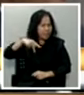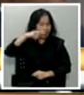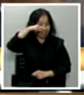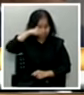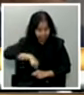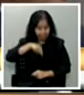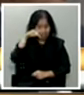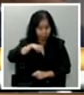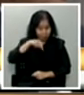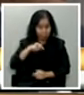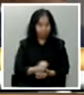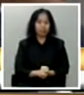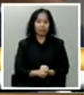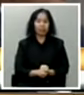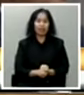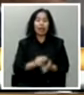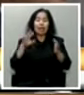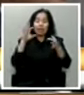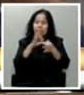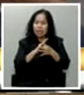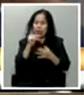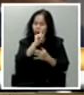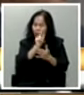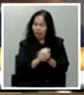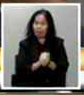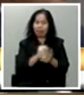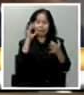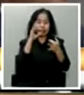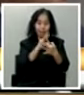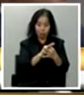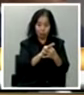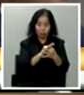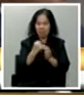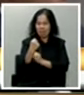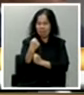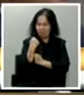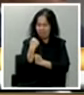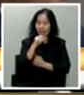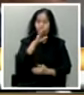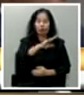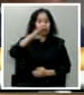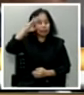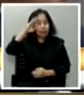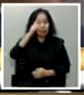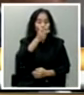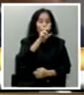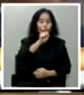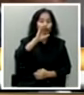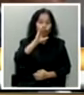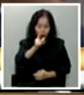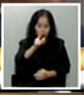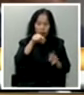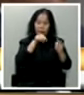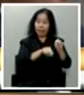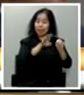ครับไปศึกษาผลกระทบที่เกิดกับการใช้อำนาจของคสช.ใช้ม.44เนี่ย